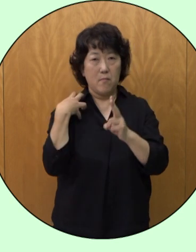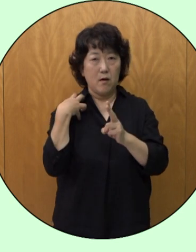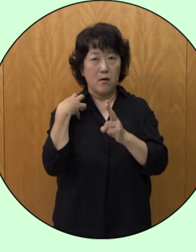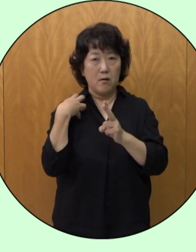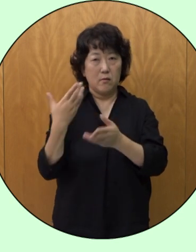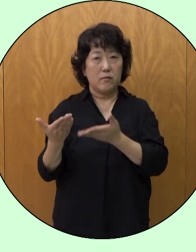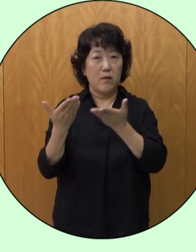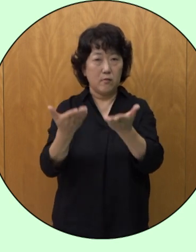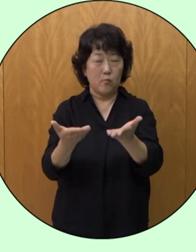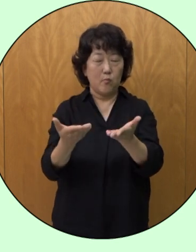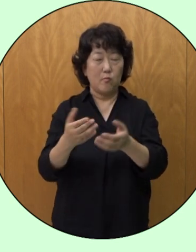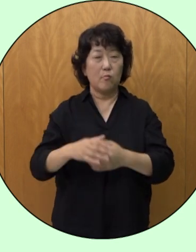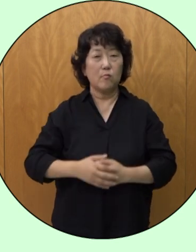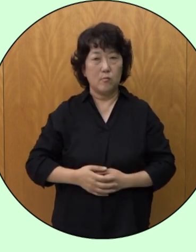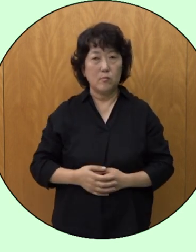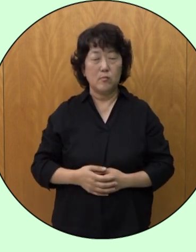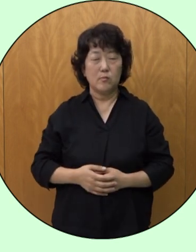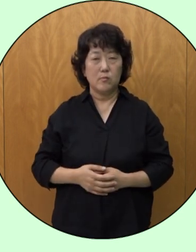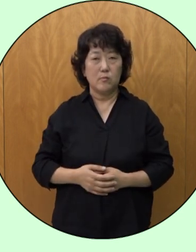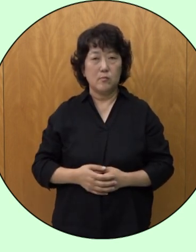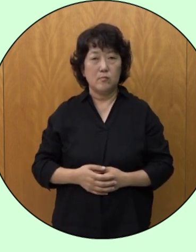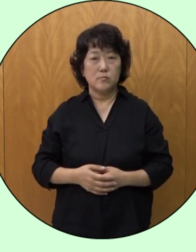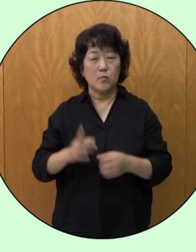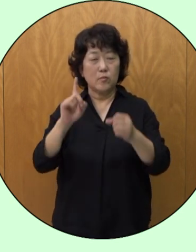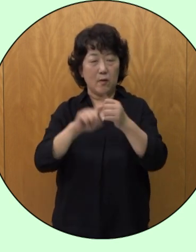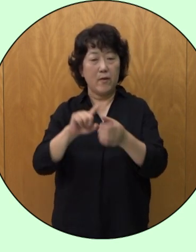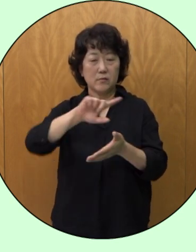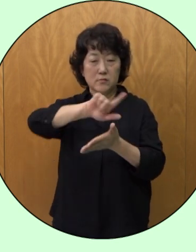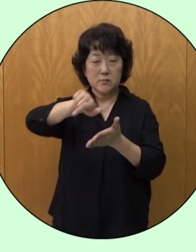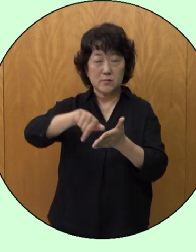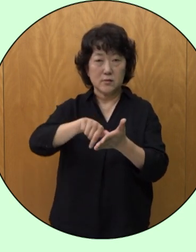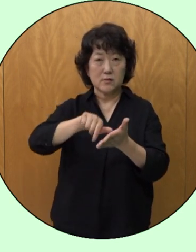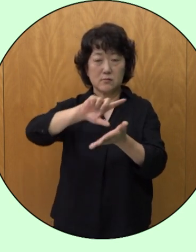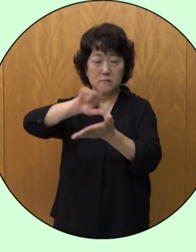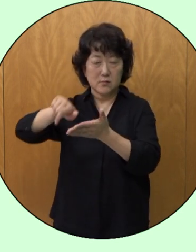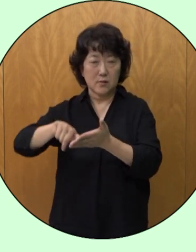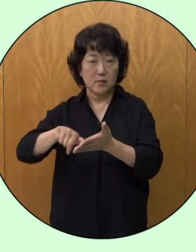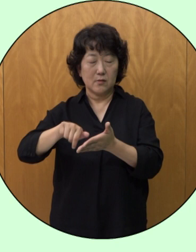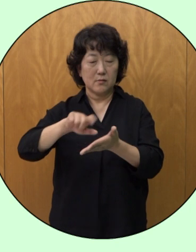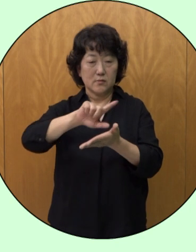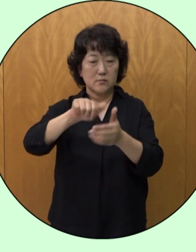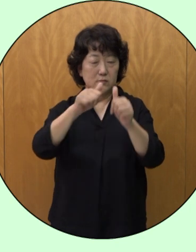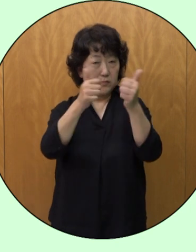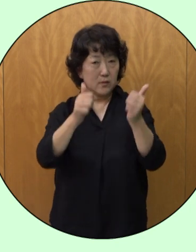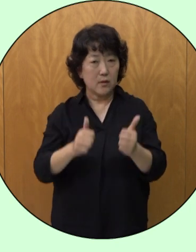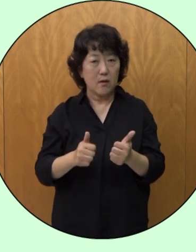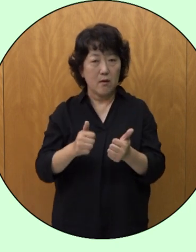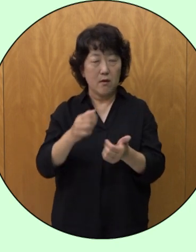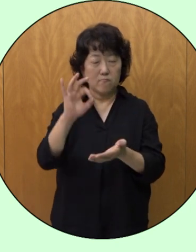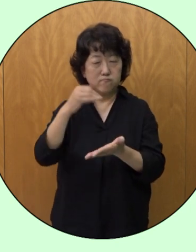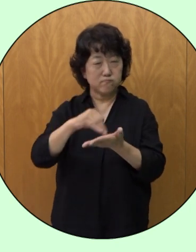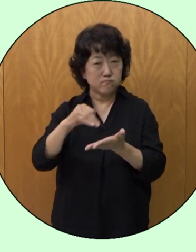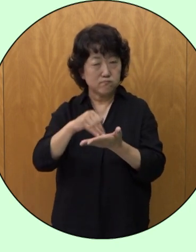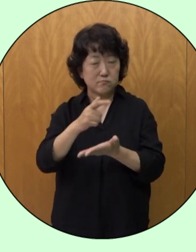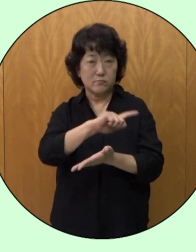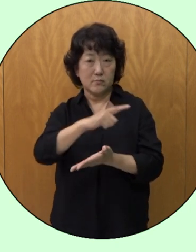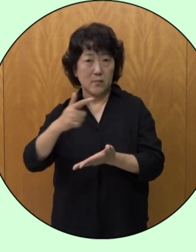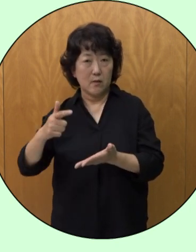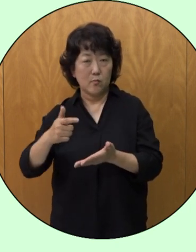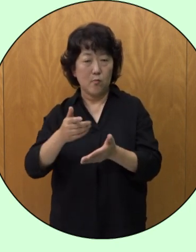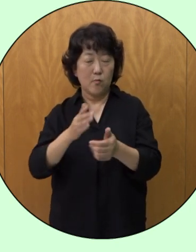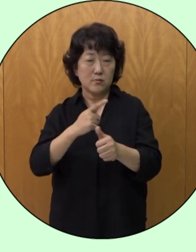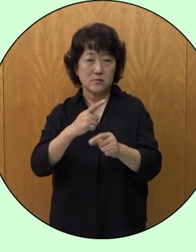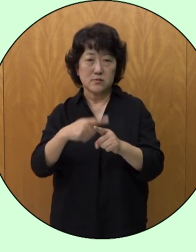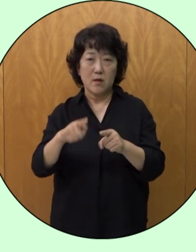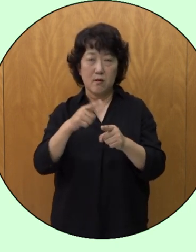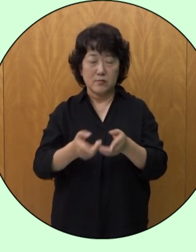供されてございます。そのため、地域によっては地形や採算などの都合でサービス提